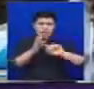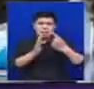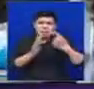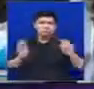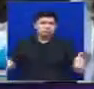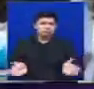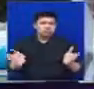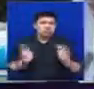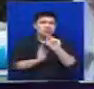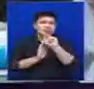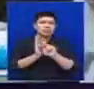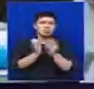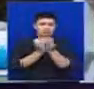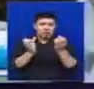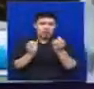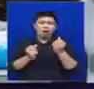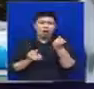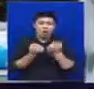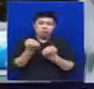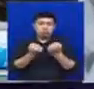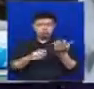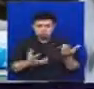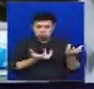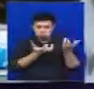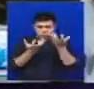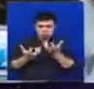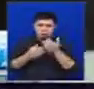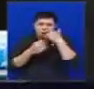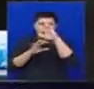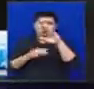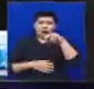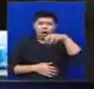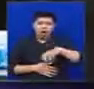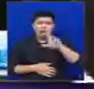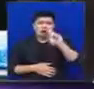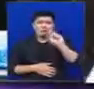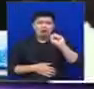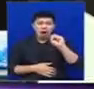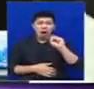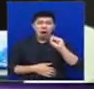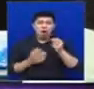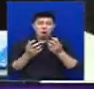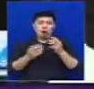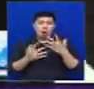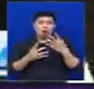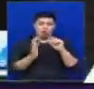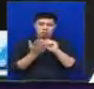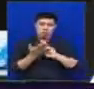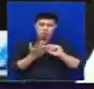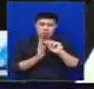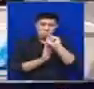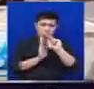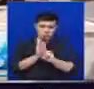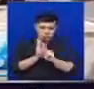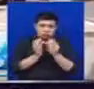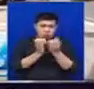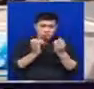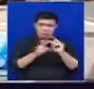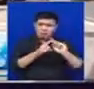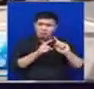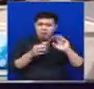มนูญพร้อมปล่อยขบวนรถจัดส่งร่างรัฐธรรมนูญไปยังอาคารรัฐสภาเพื่อส่งมอบร่างรัฐธรรมนูญและเอกสารที่เกี่ยวข้